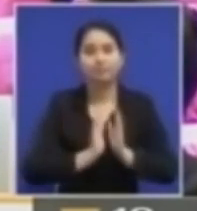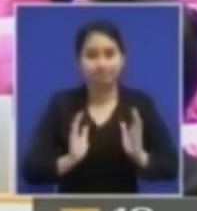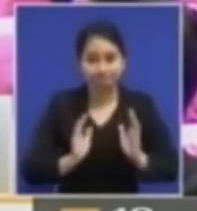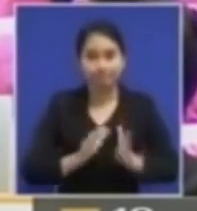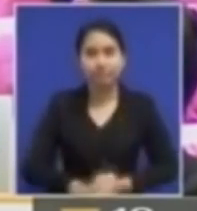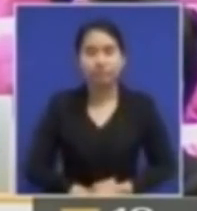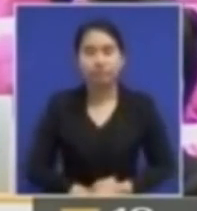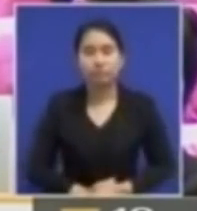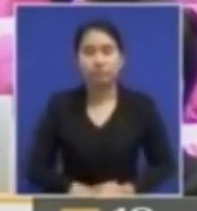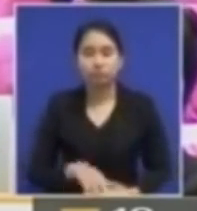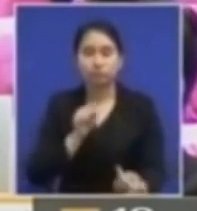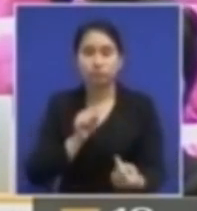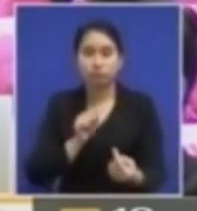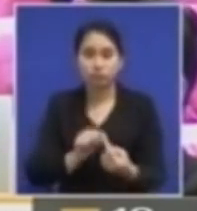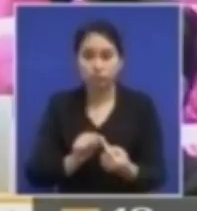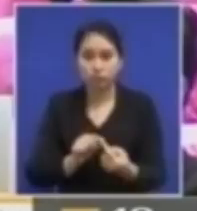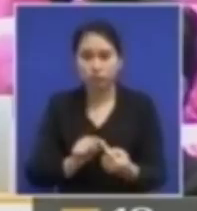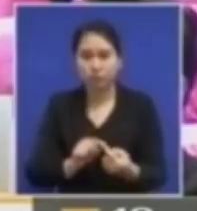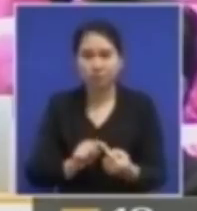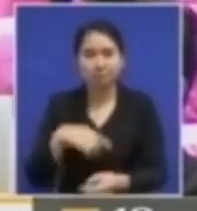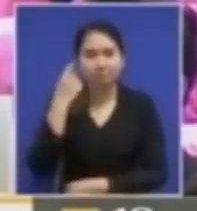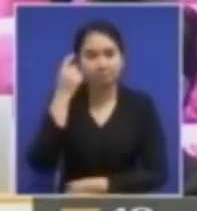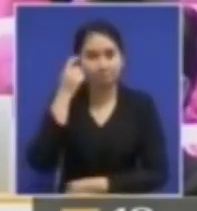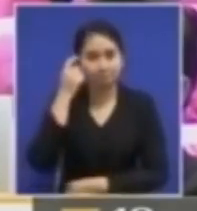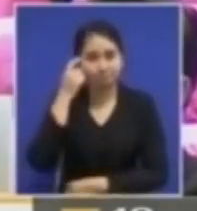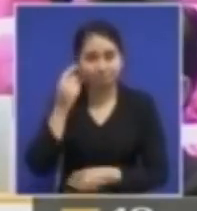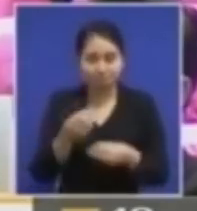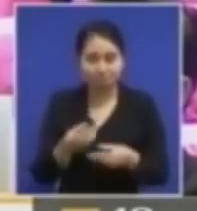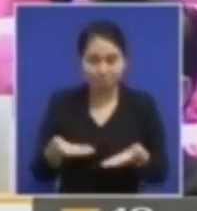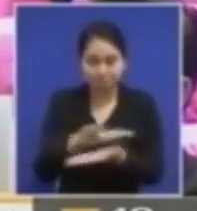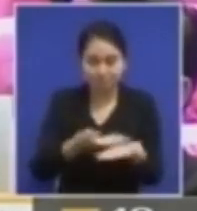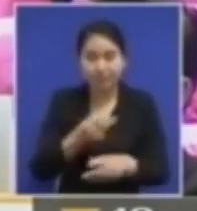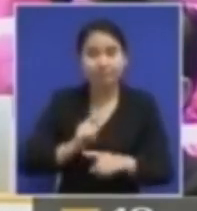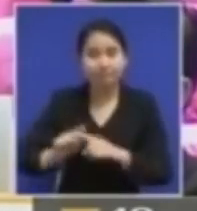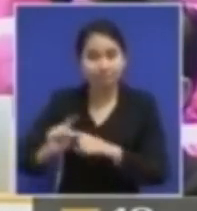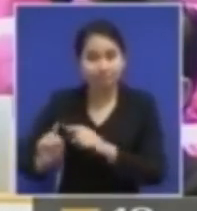ใช้ประกอบการพิจารณาในวาระที่ท่านประธานกรุณาได้บรรจุเข้าสู่ระเบียบวาระ